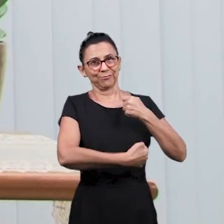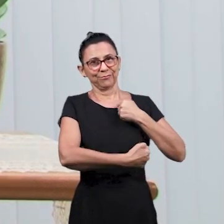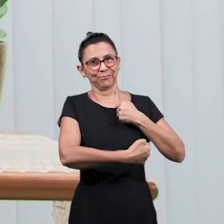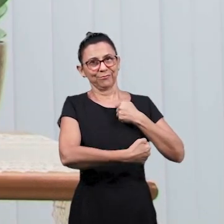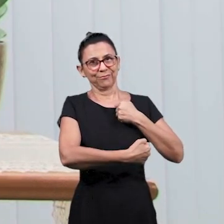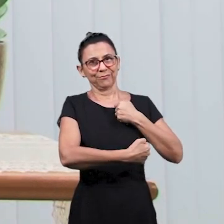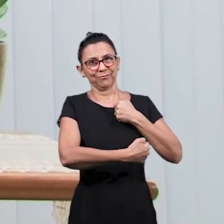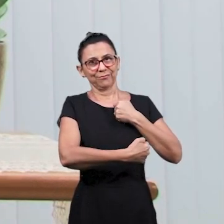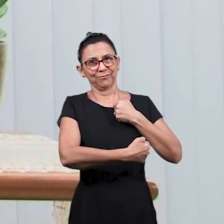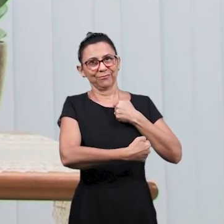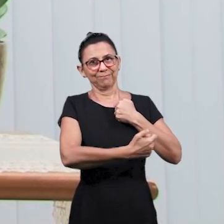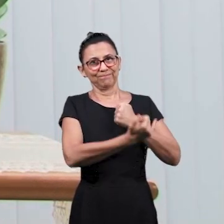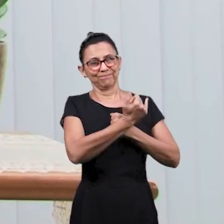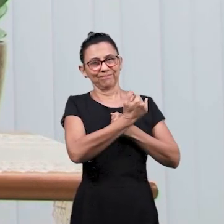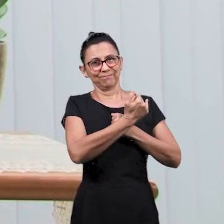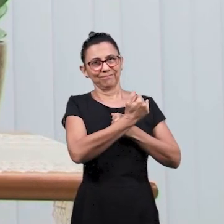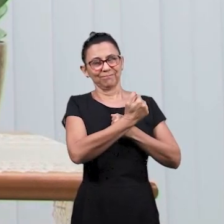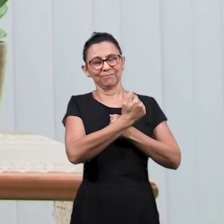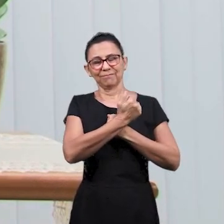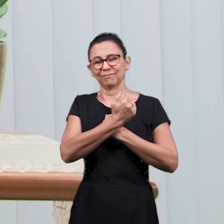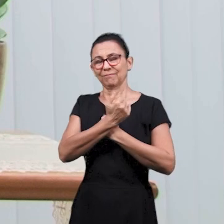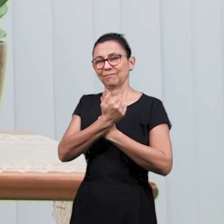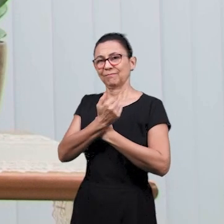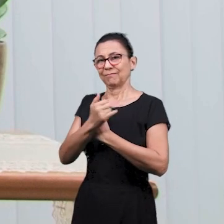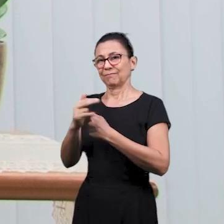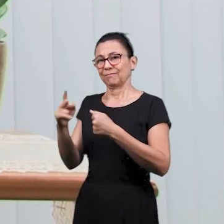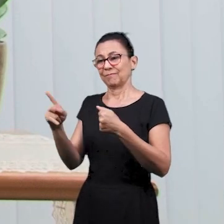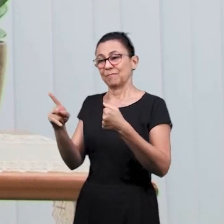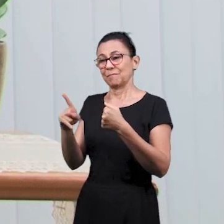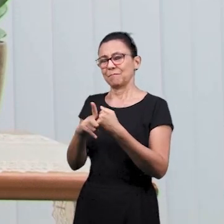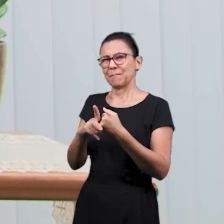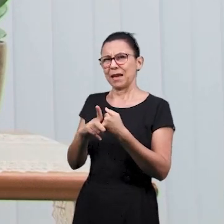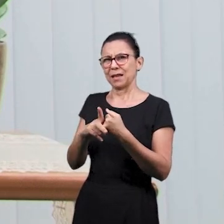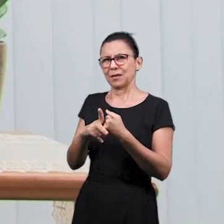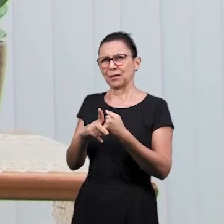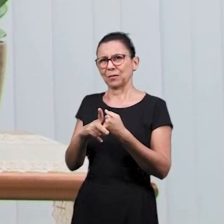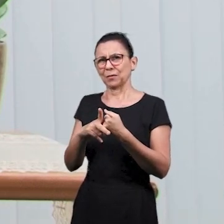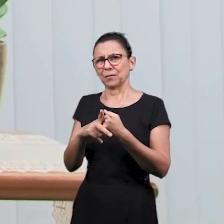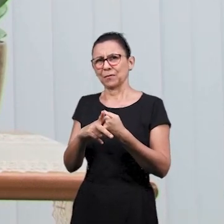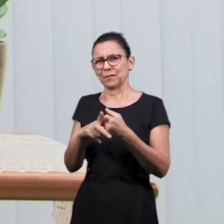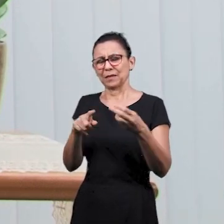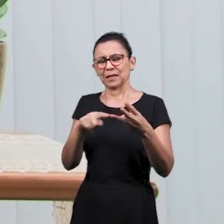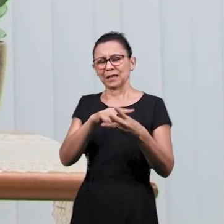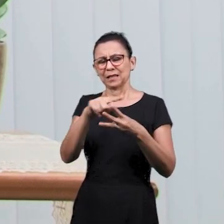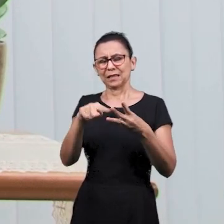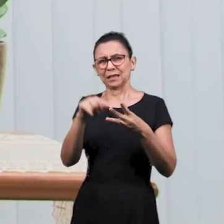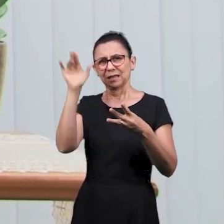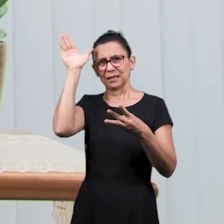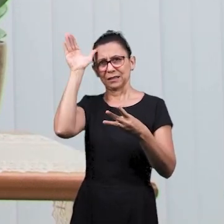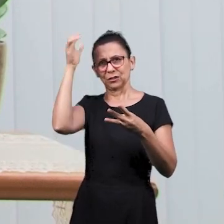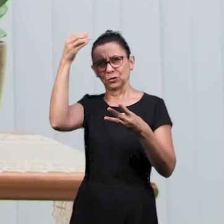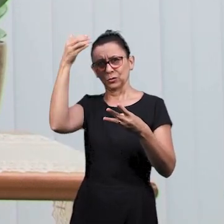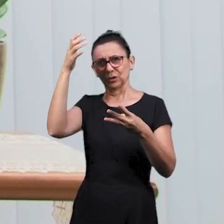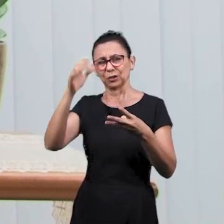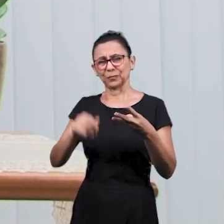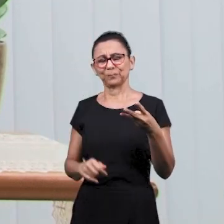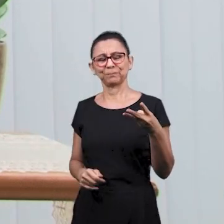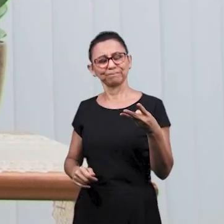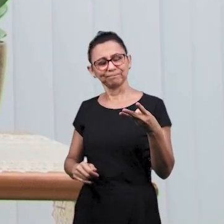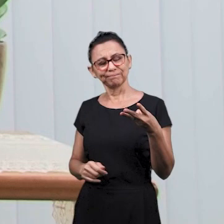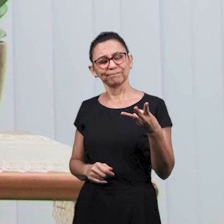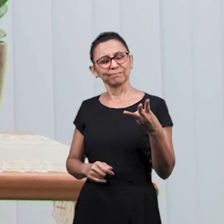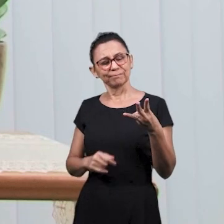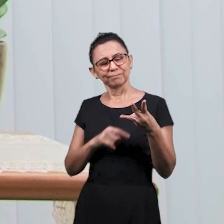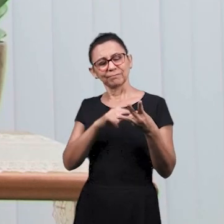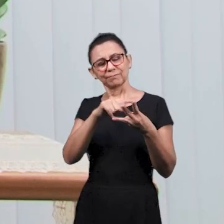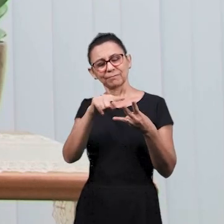чувствованиях, то вы не сможете устоять. И Петр, он тогда... Я могу показать вам три